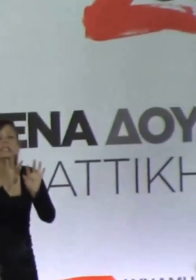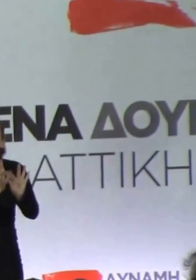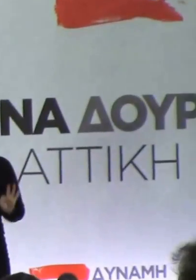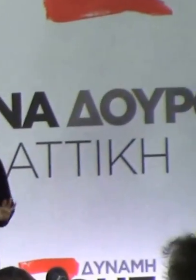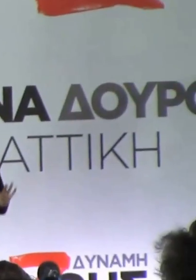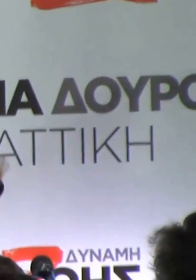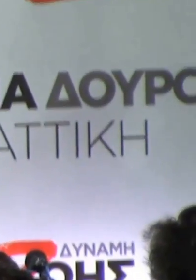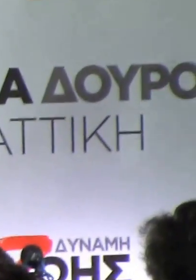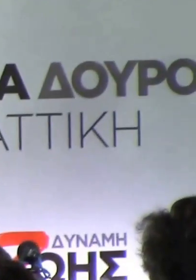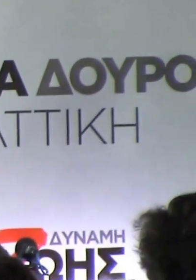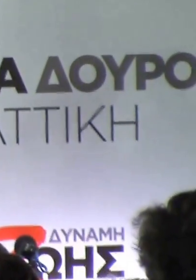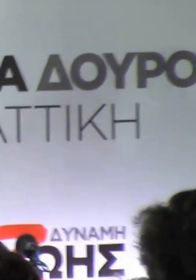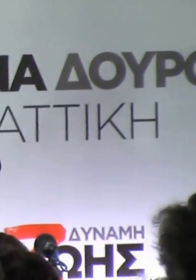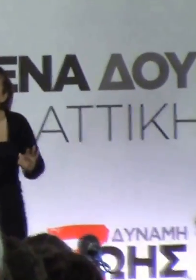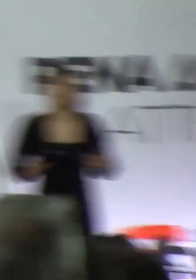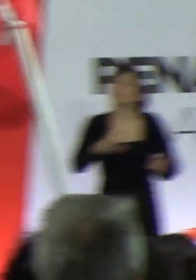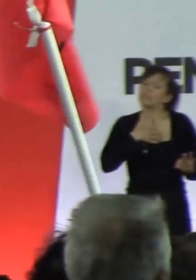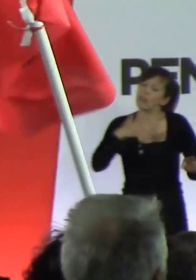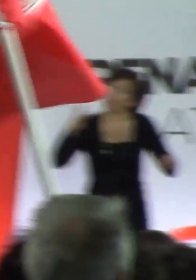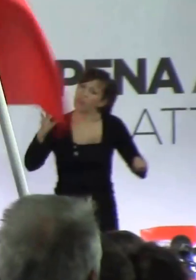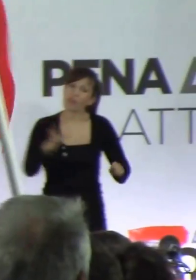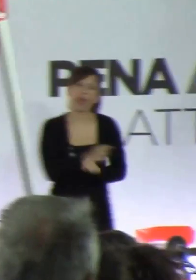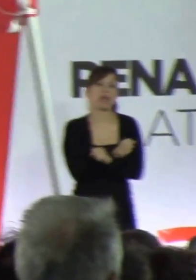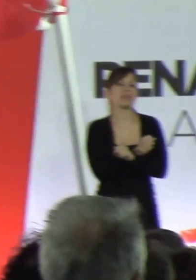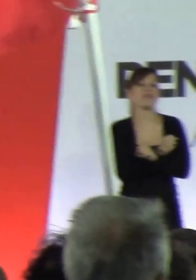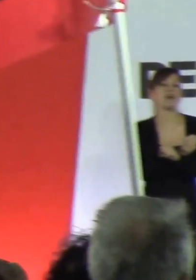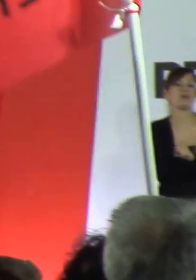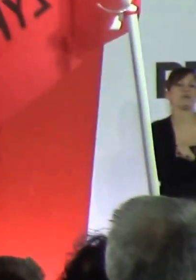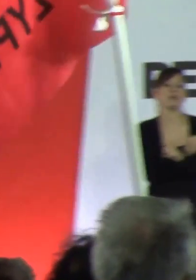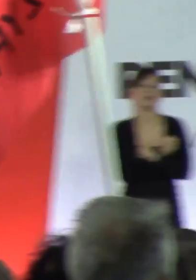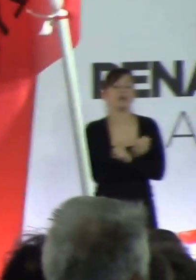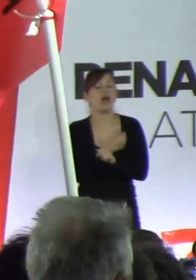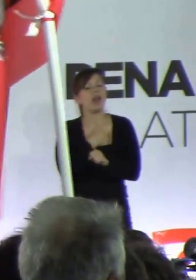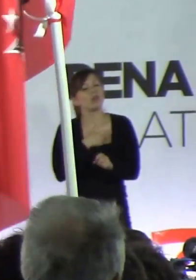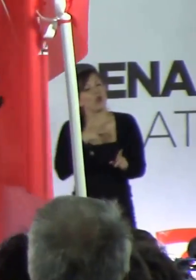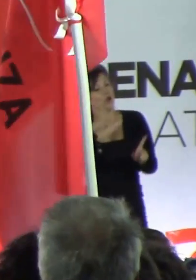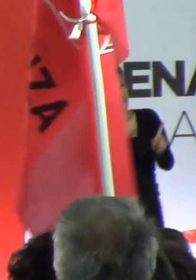είμαι σίγουρη ότι θα νικήσουμε. Μα